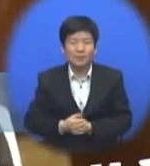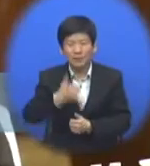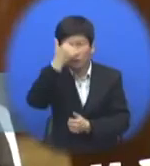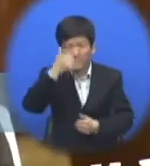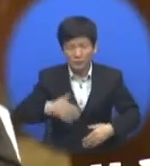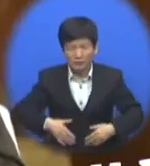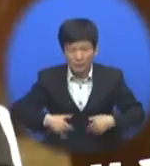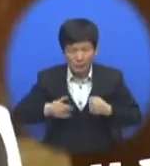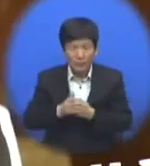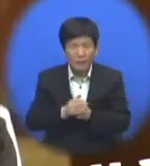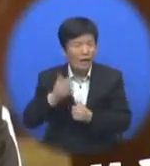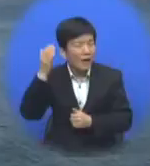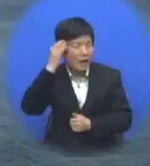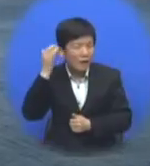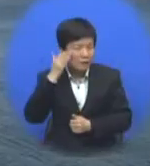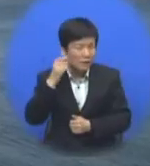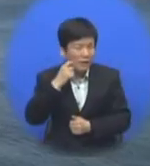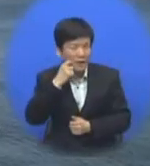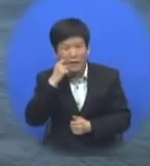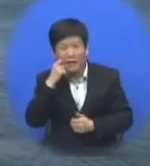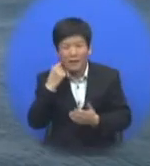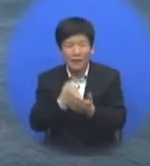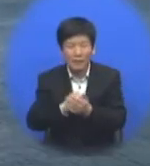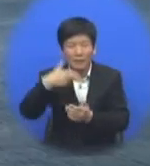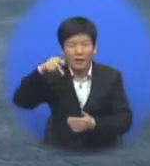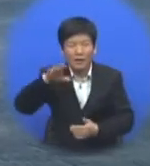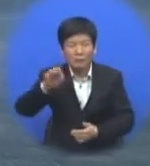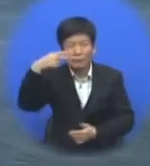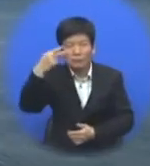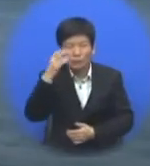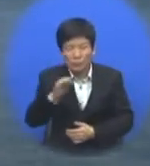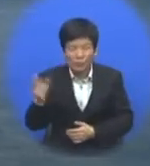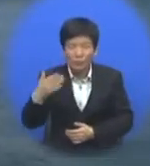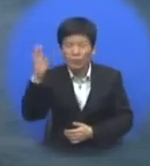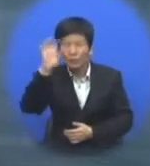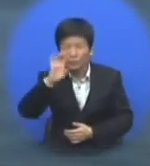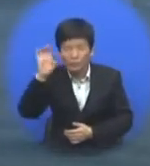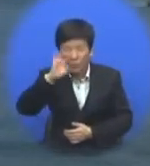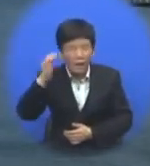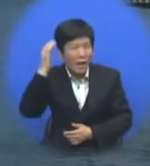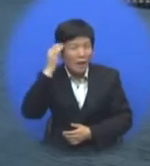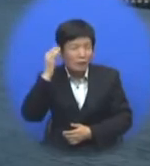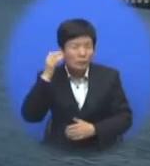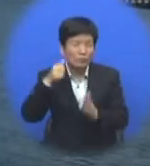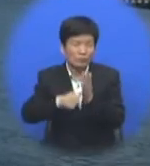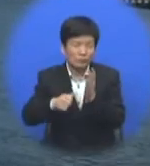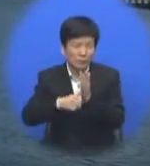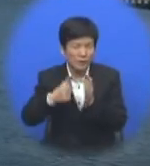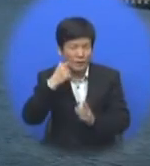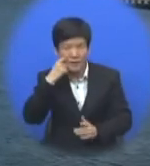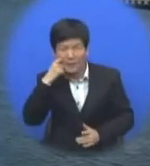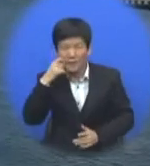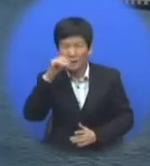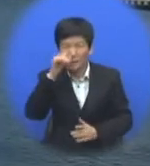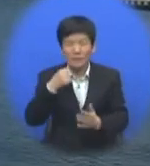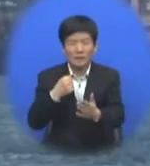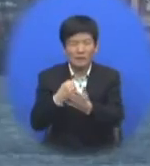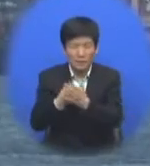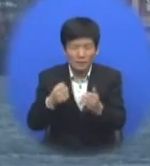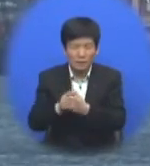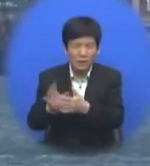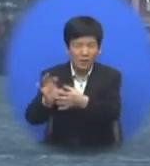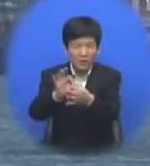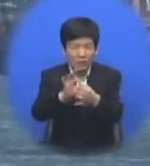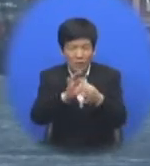충남도는 최근 한류 문화의 영향 등으로 중동과 유럽 지역에서 한국 제품에 대한 선호도가 높아지고 있는 만큼 시책